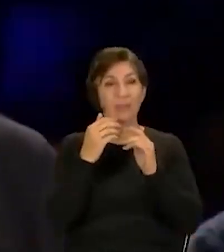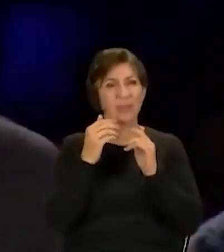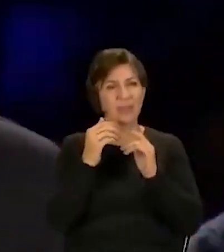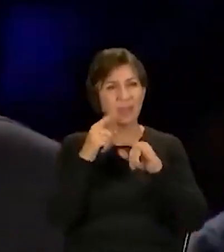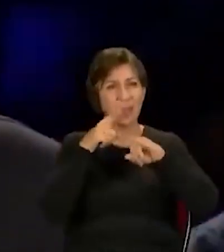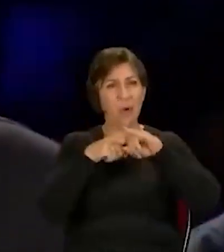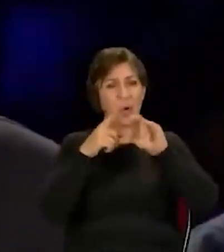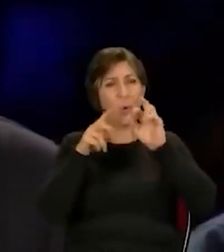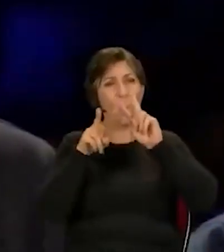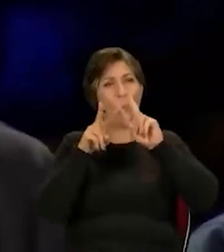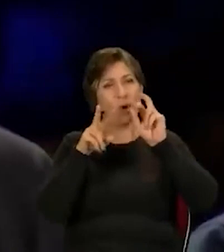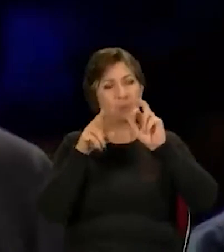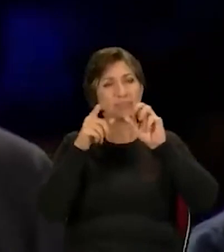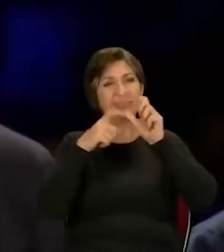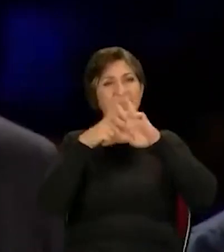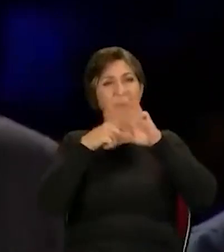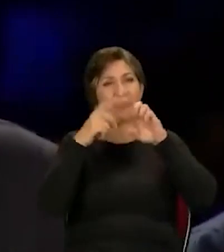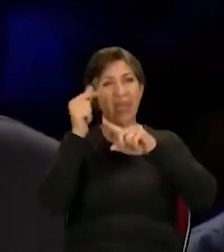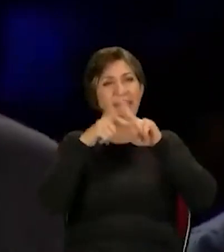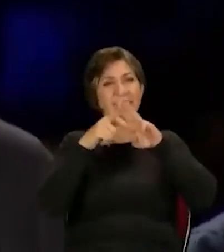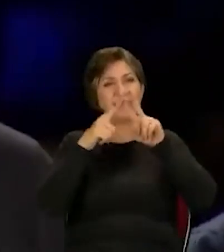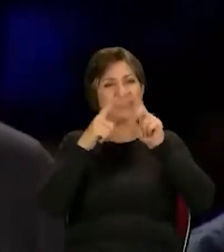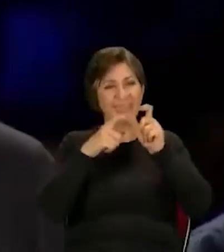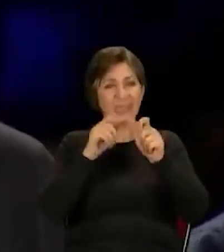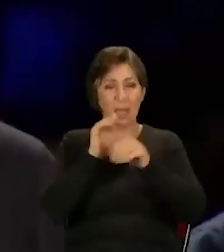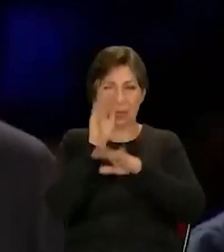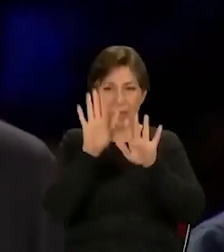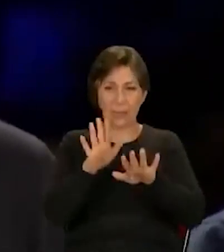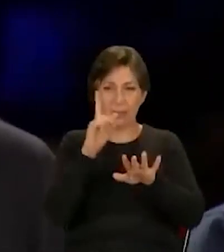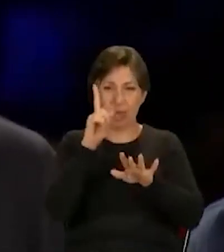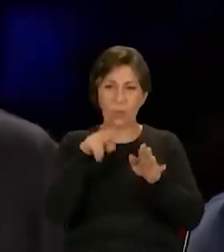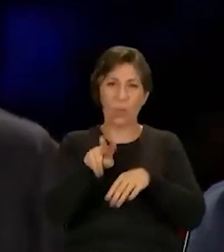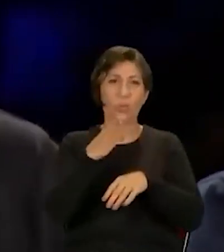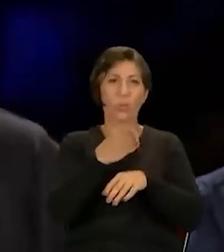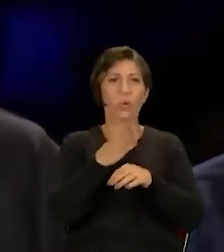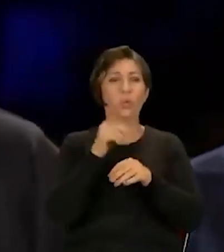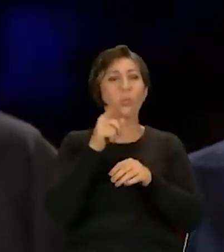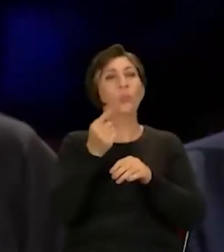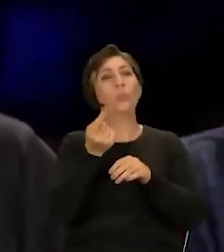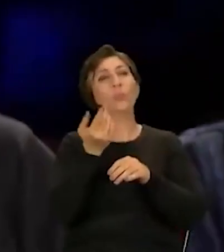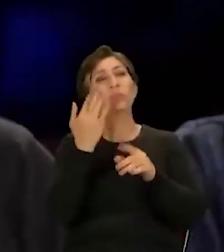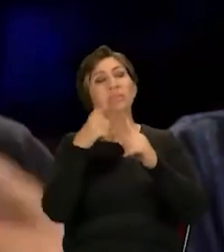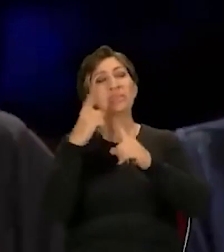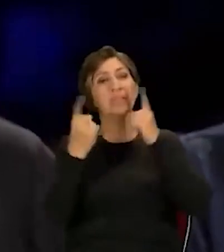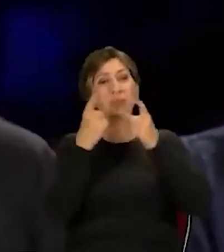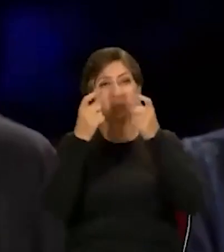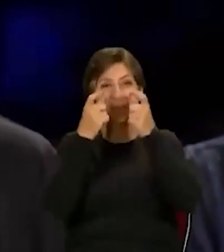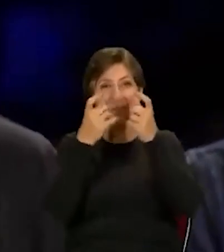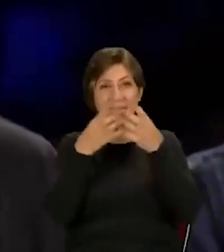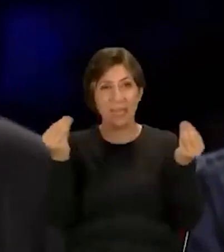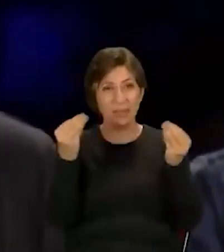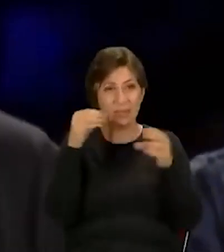ha? Homo sapiens'in hayatta kalmasının tek yolu. Çünkü biraz evvel bir önceki bölümde konuşmuştuk. Bu kadar teknolojik dikkat